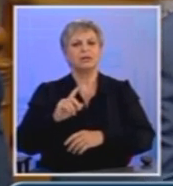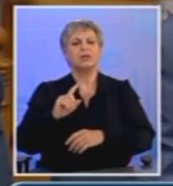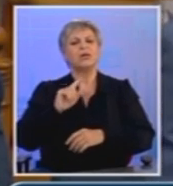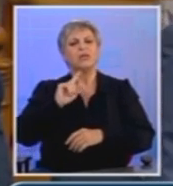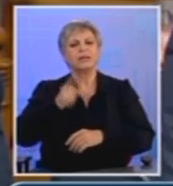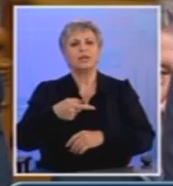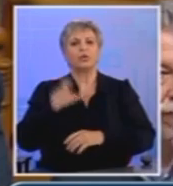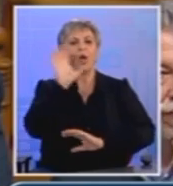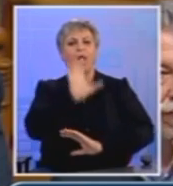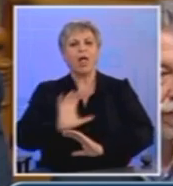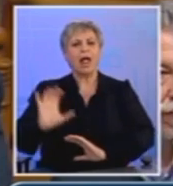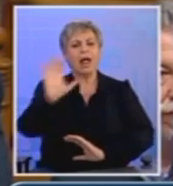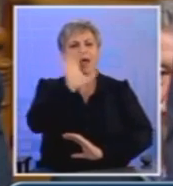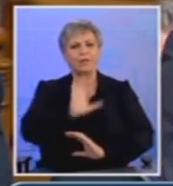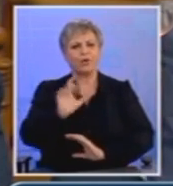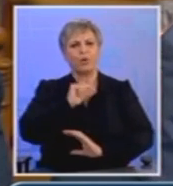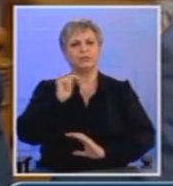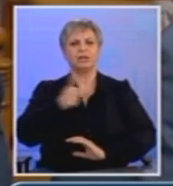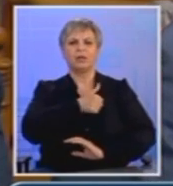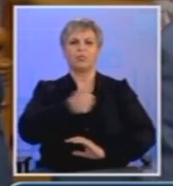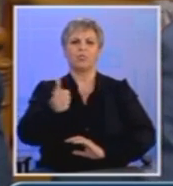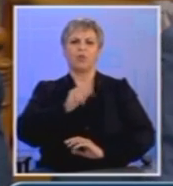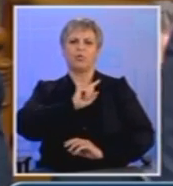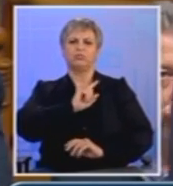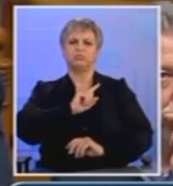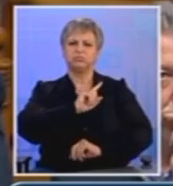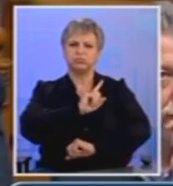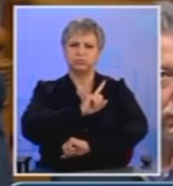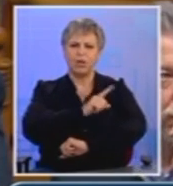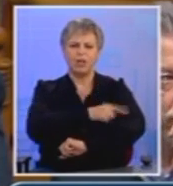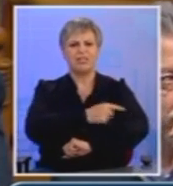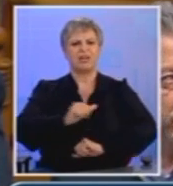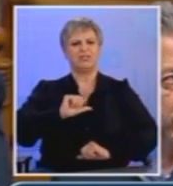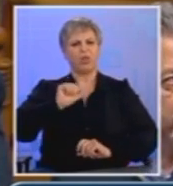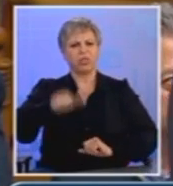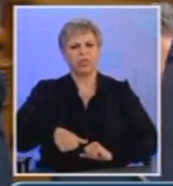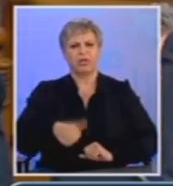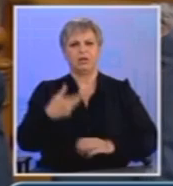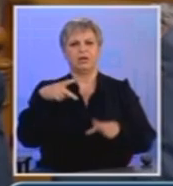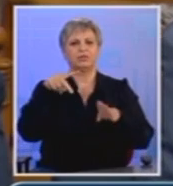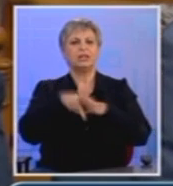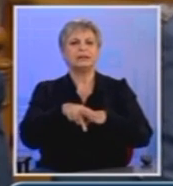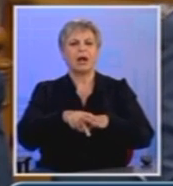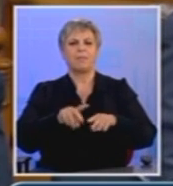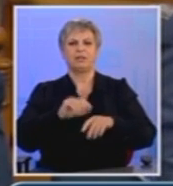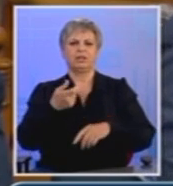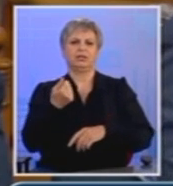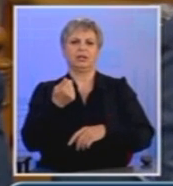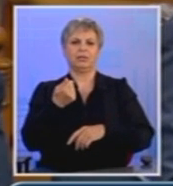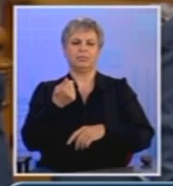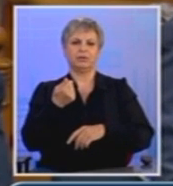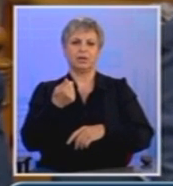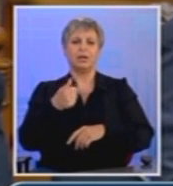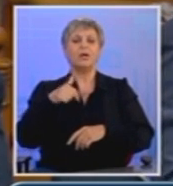στην ευρωζώνη το δίκαιο του ισχυρού το δίκιο των τραπεζών το δίκιο που λέει